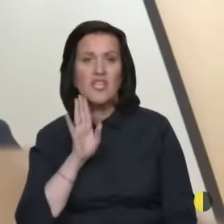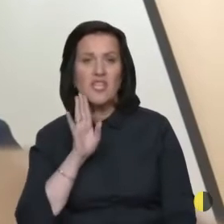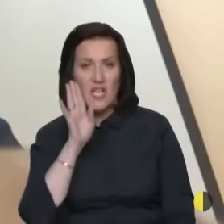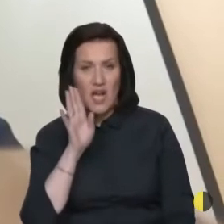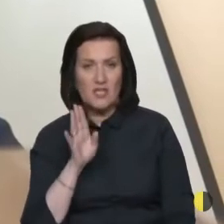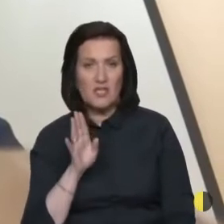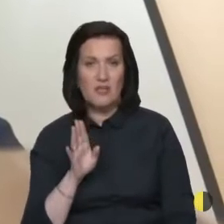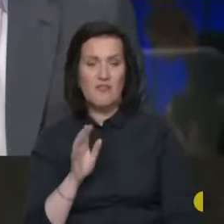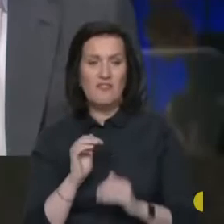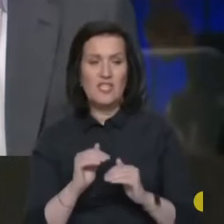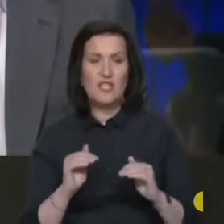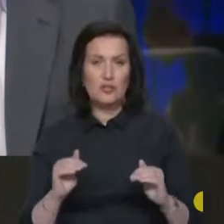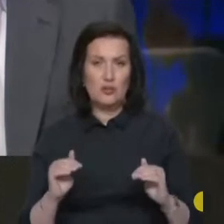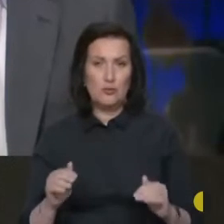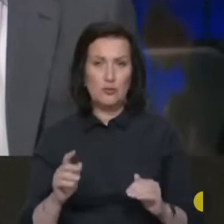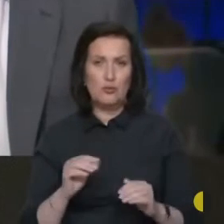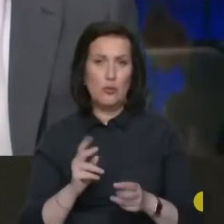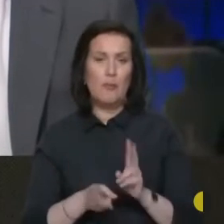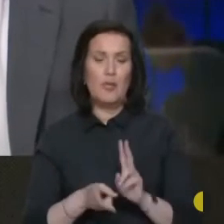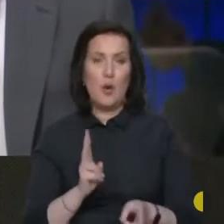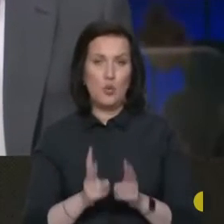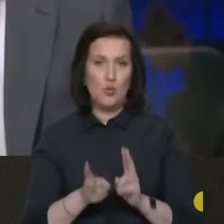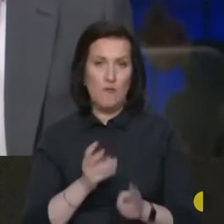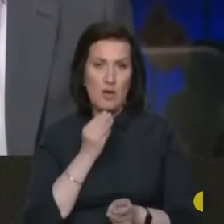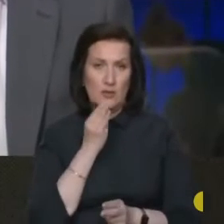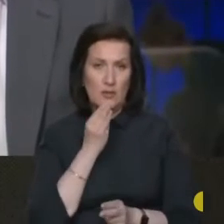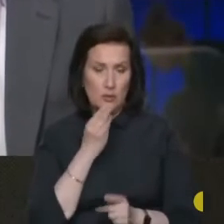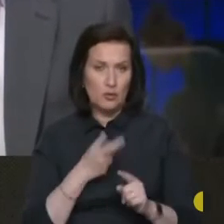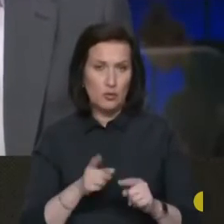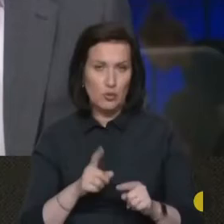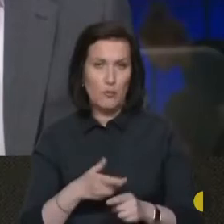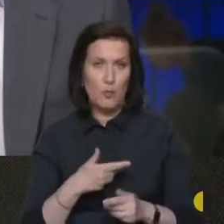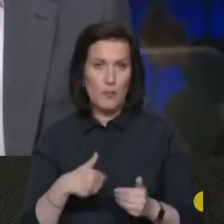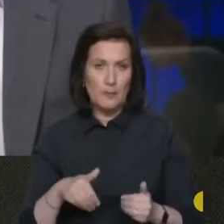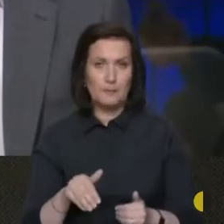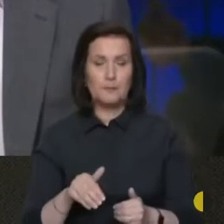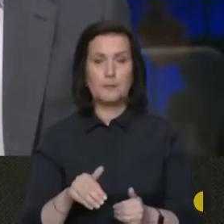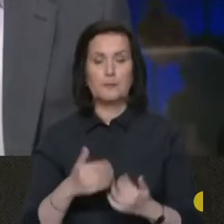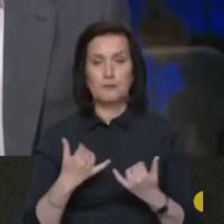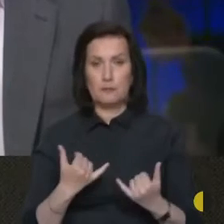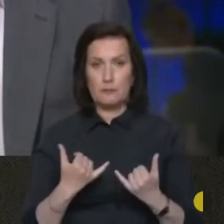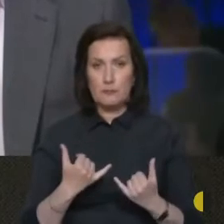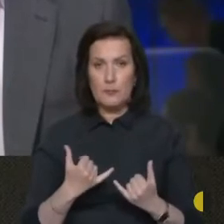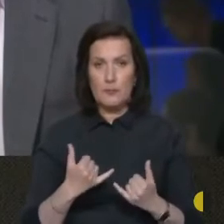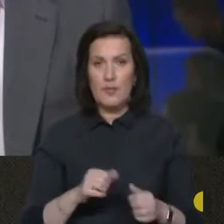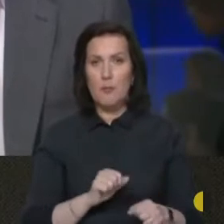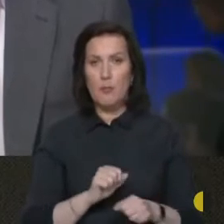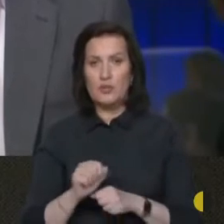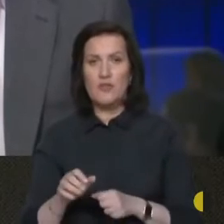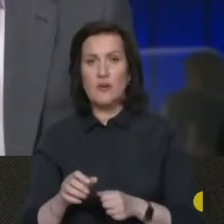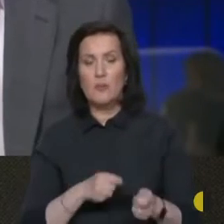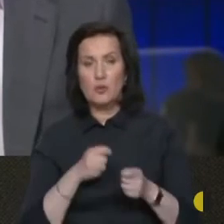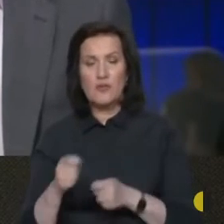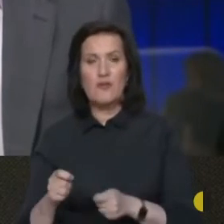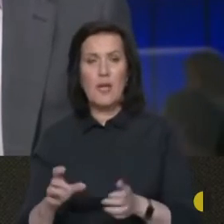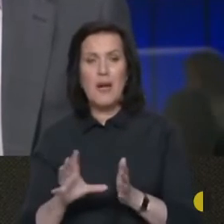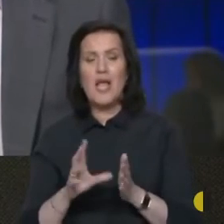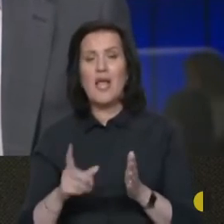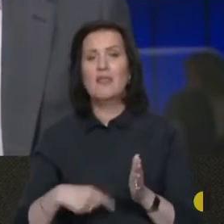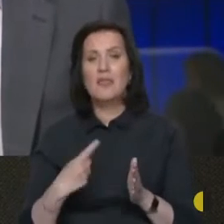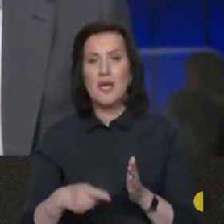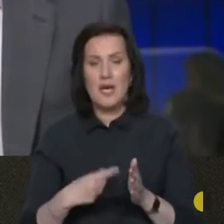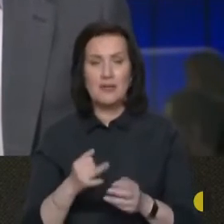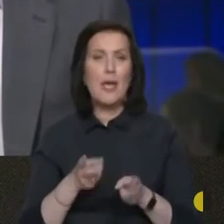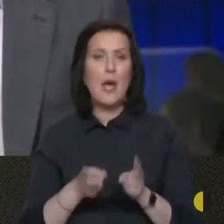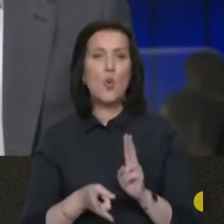виходили, особливо в дитячих садочках, щоб приготувати їжу. Тому ми зараз поставляємо ще додаткові генератори на саме